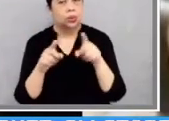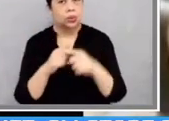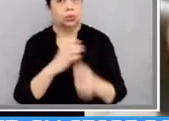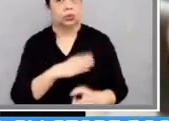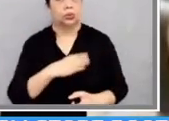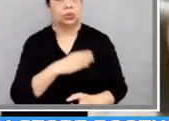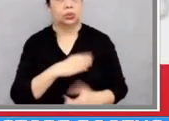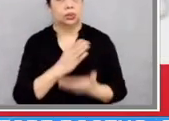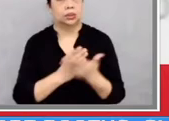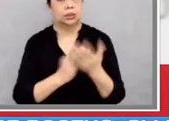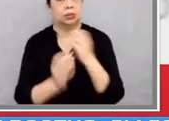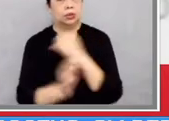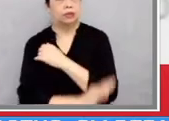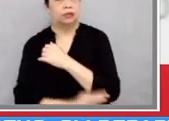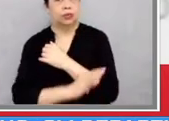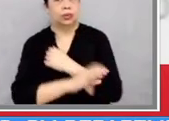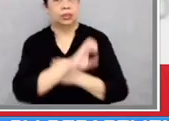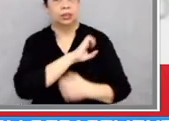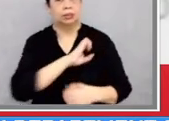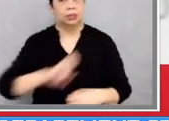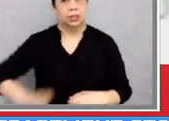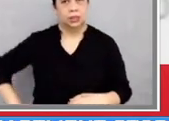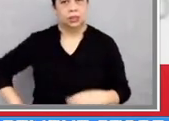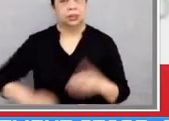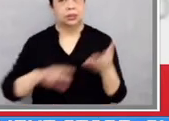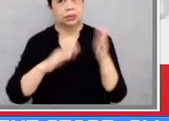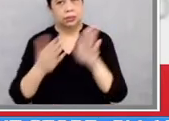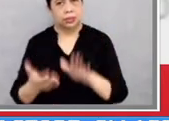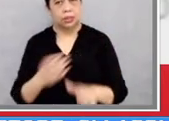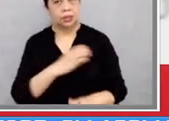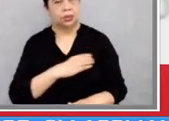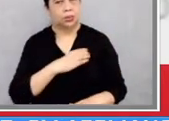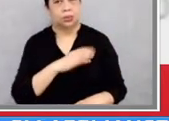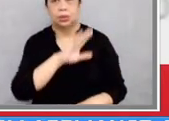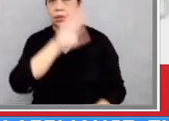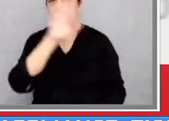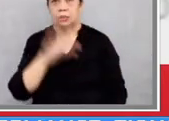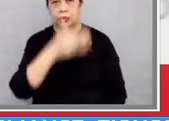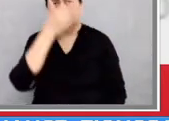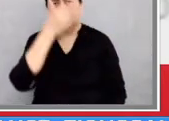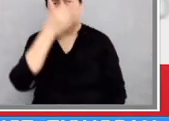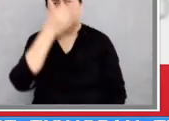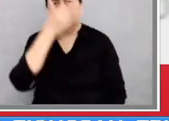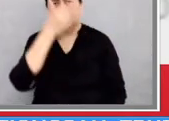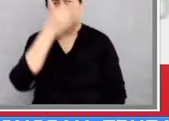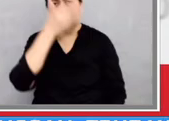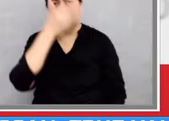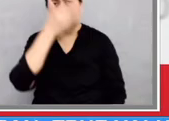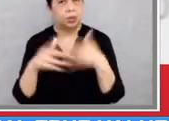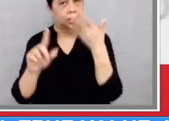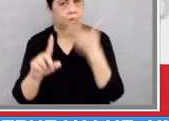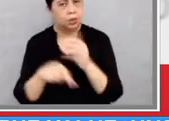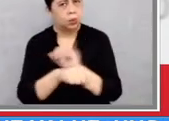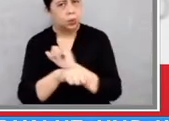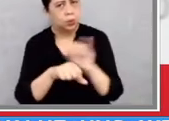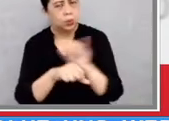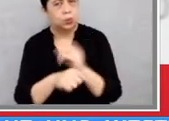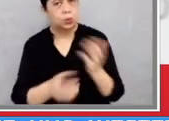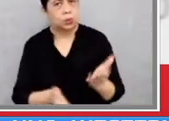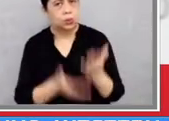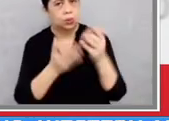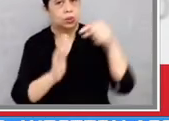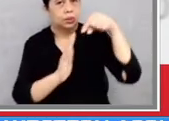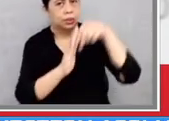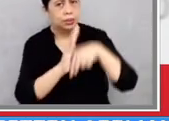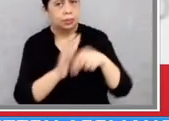foreign embassies sa pagpanaw ni Del Rosario. Hindi raw makakalimutan ng Amerika ang dedikasyon ni Del Rosario para palalimin ang